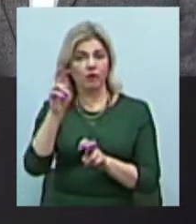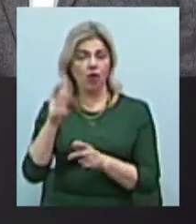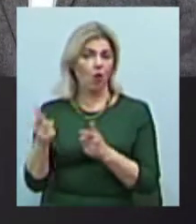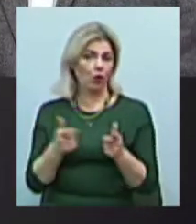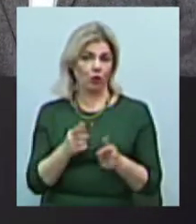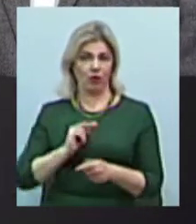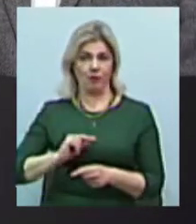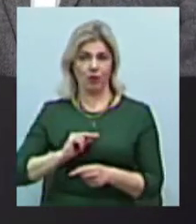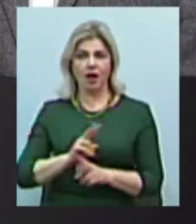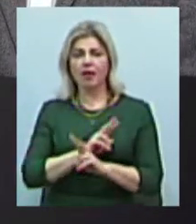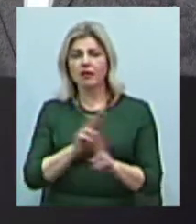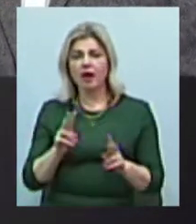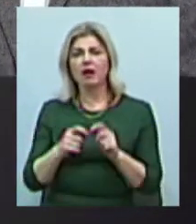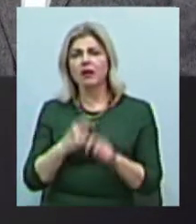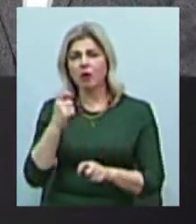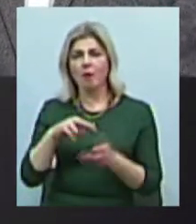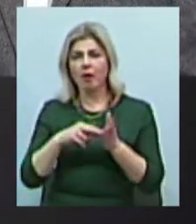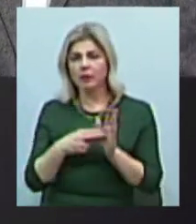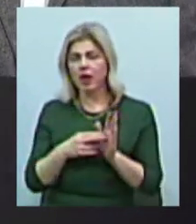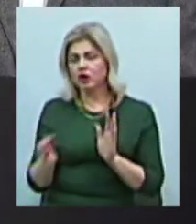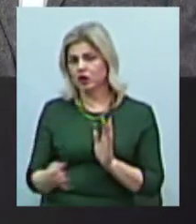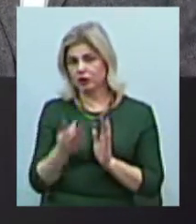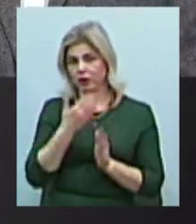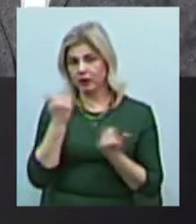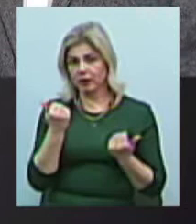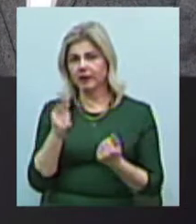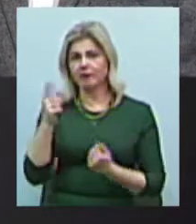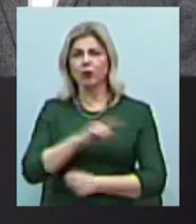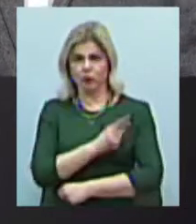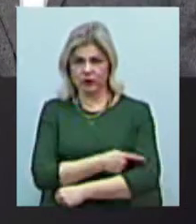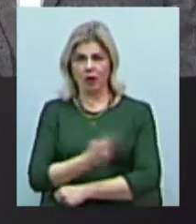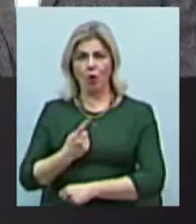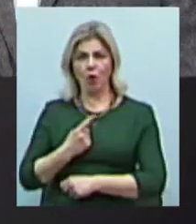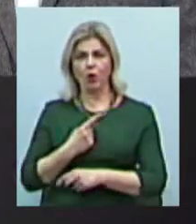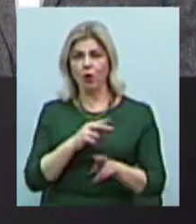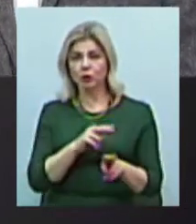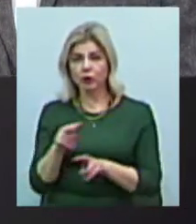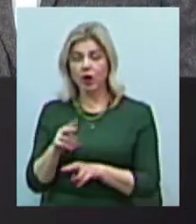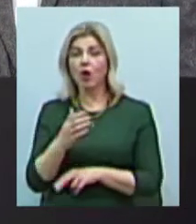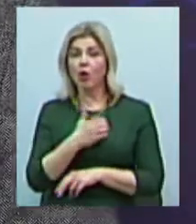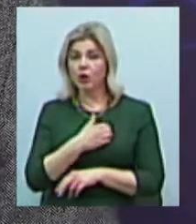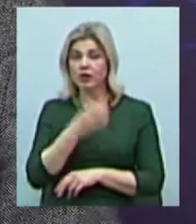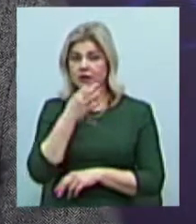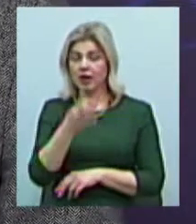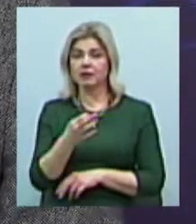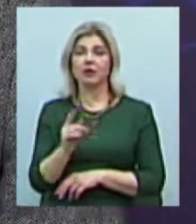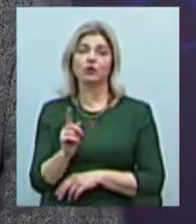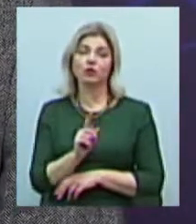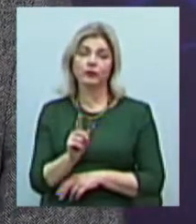роботи. Ніяких зривів по планам, нічого не буде. Звісно, вони підсилили охорону. Але я хочу зауважити тут один момент,